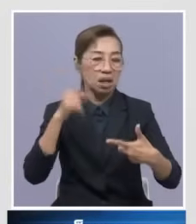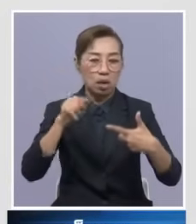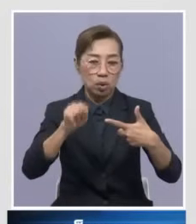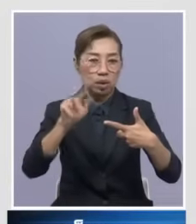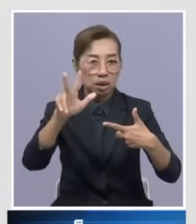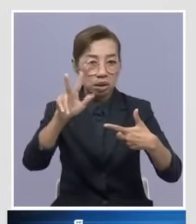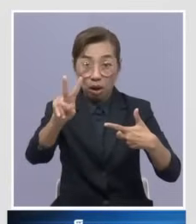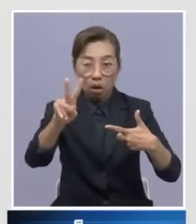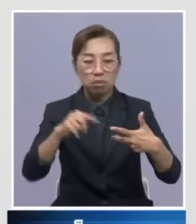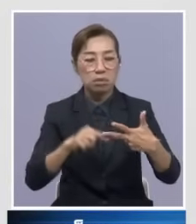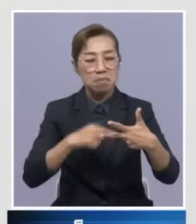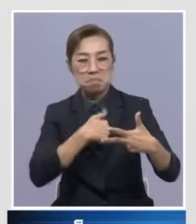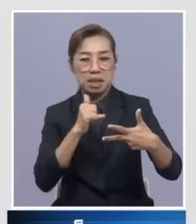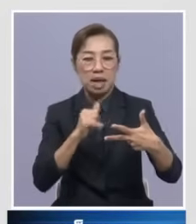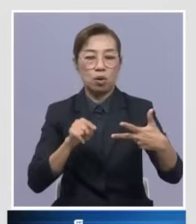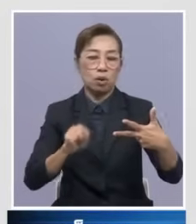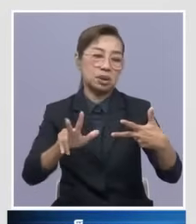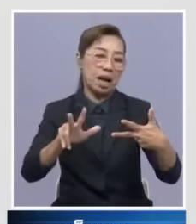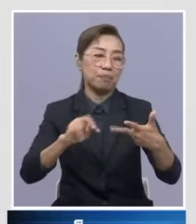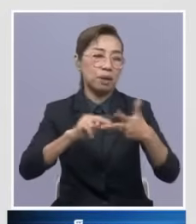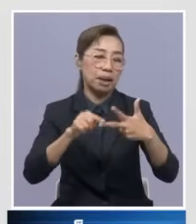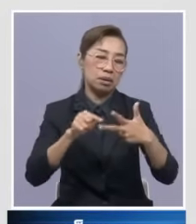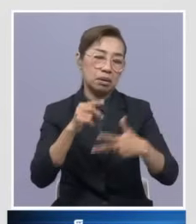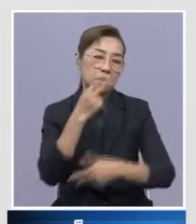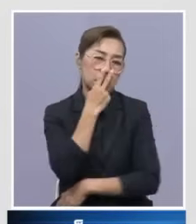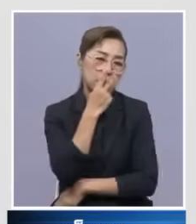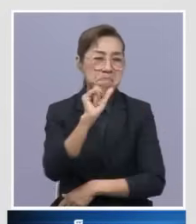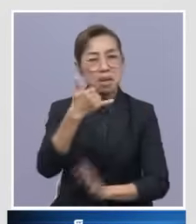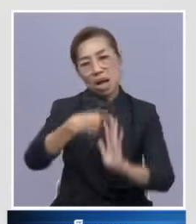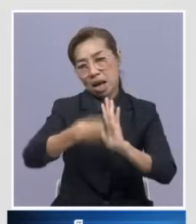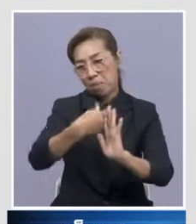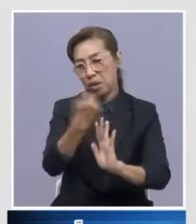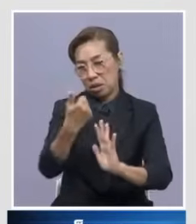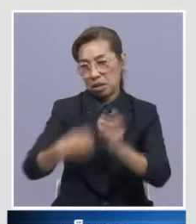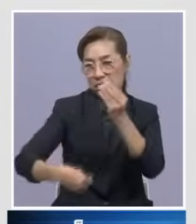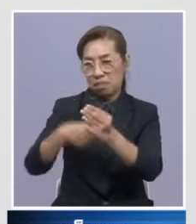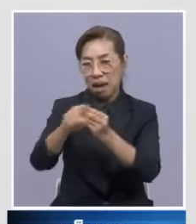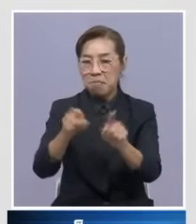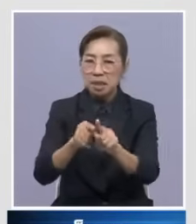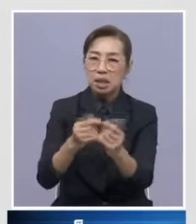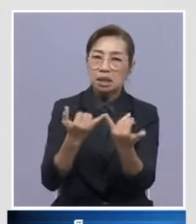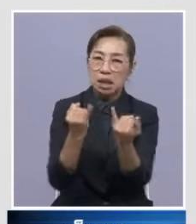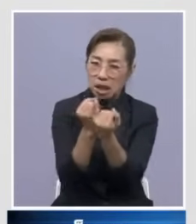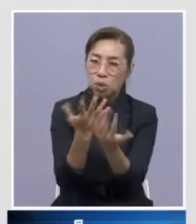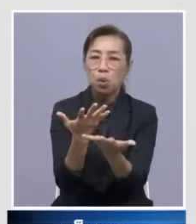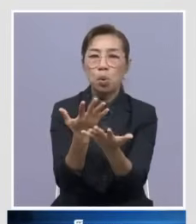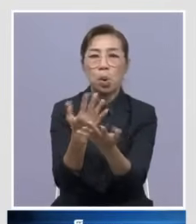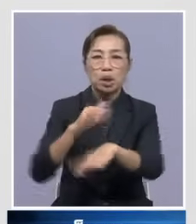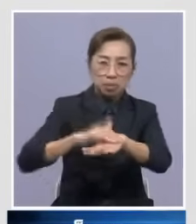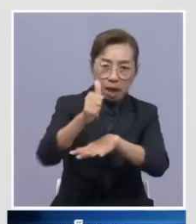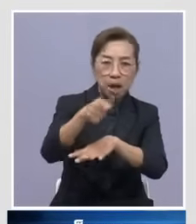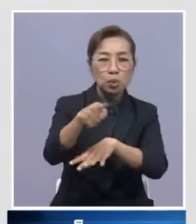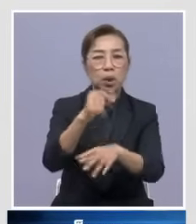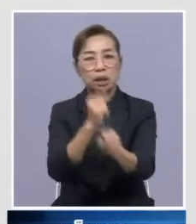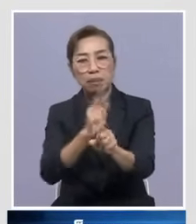กด3 เขาว่าไม่แน่ใจอาจจะแบบเขาดูหลายอย่างประกอบกันไม่ใช่ระบบคุณธรรมอย่างเดียวหรือเปล่า ค่ะ นะฮะดูความสามารถดูผล